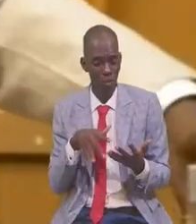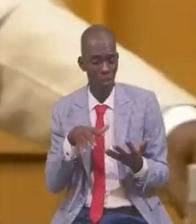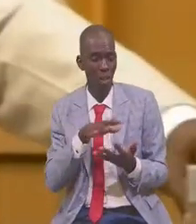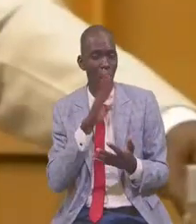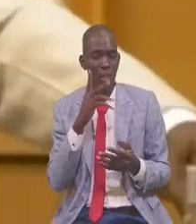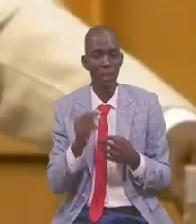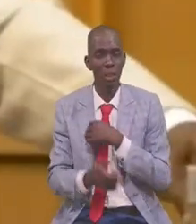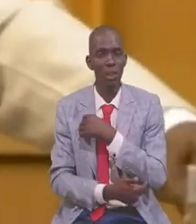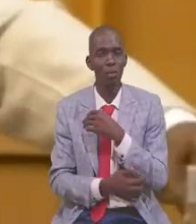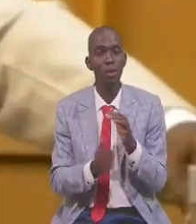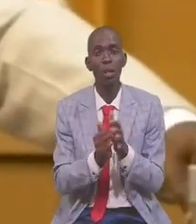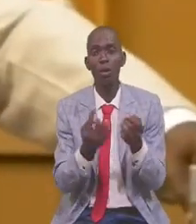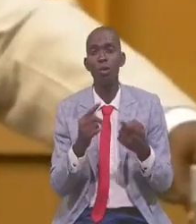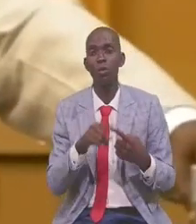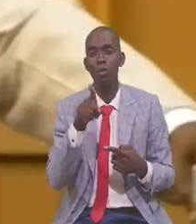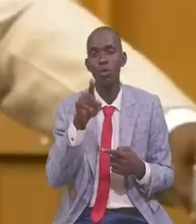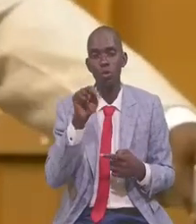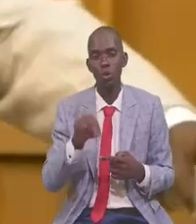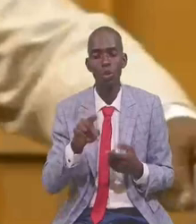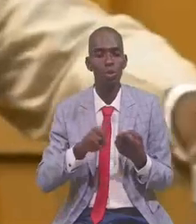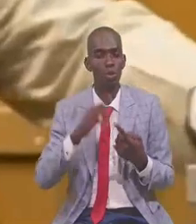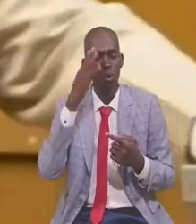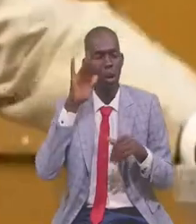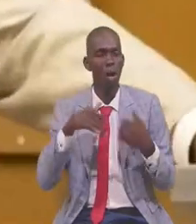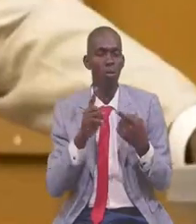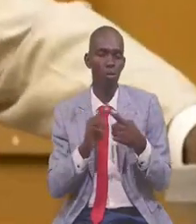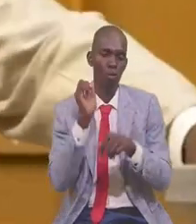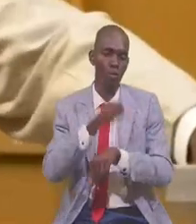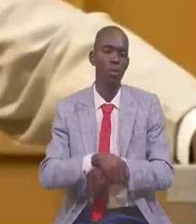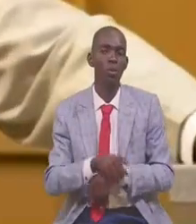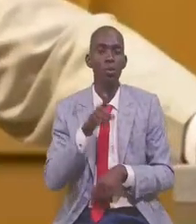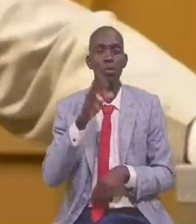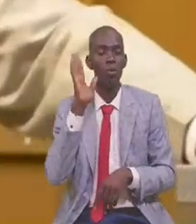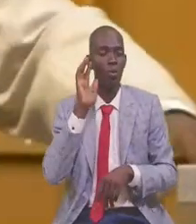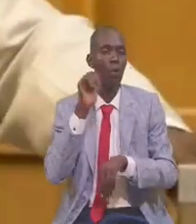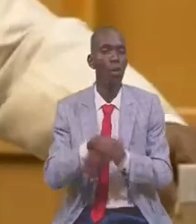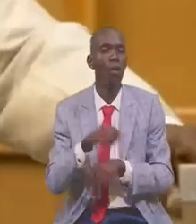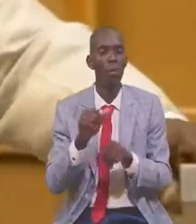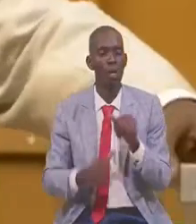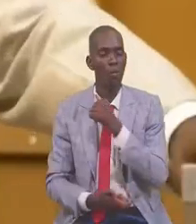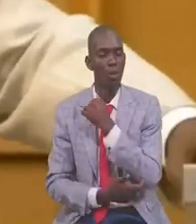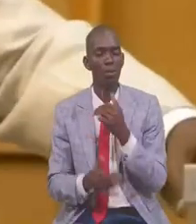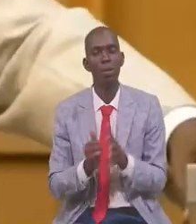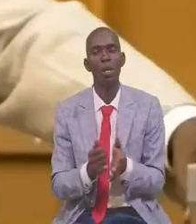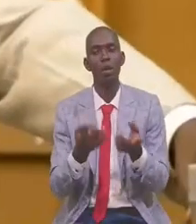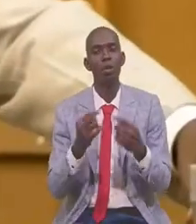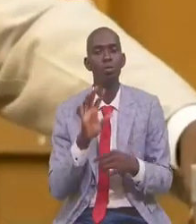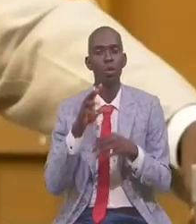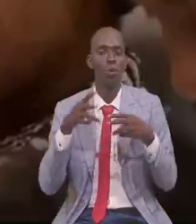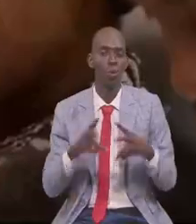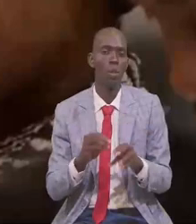nous devons savoir comment vaincre. Et tu vas vaincre toute tentation qui vient au nom de